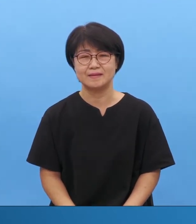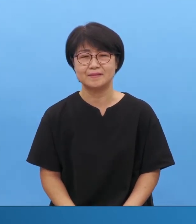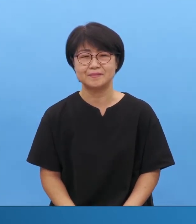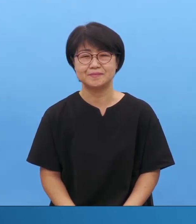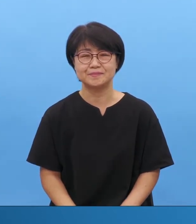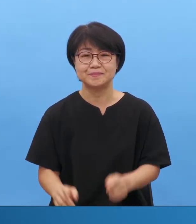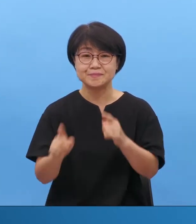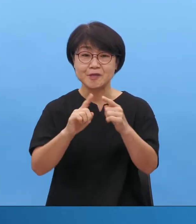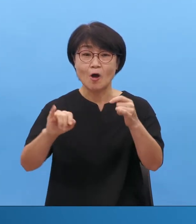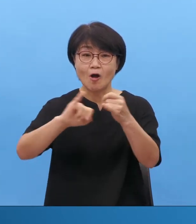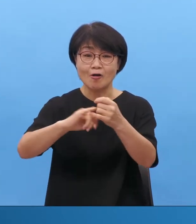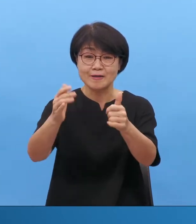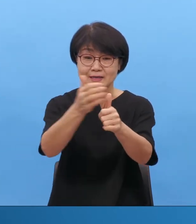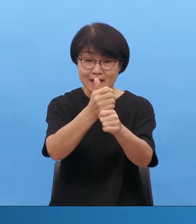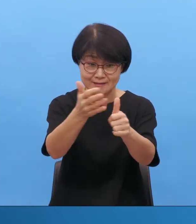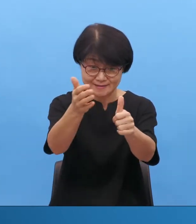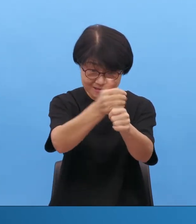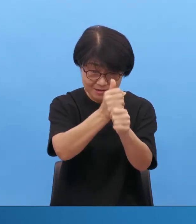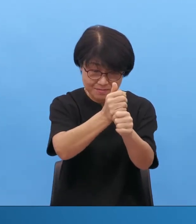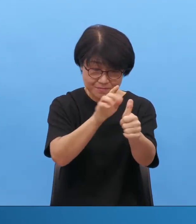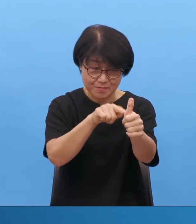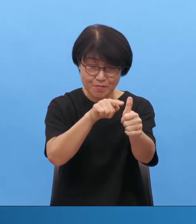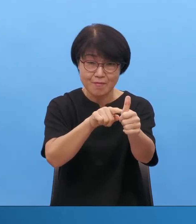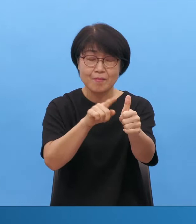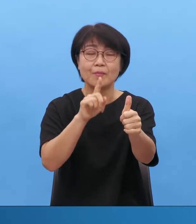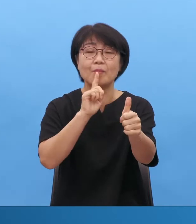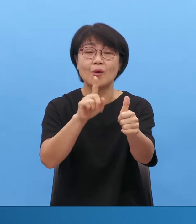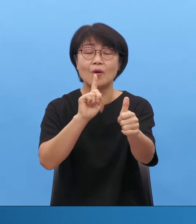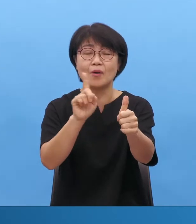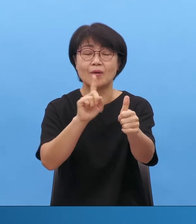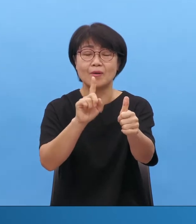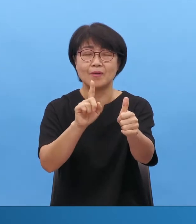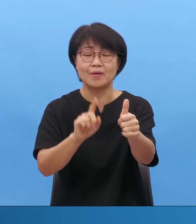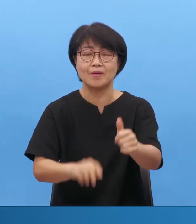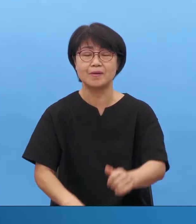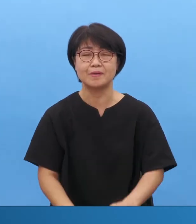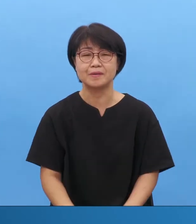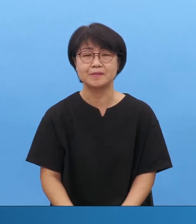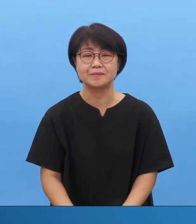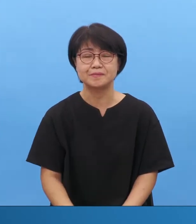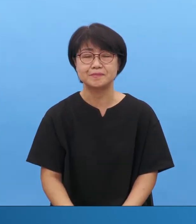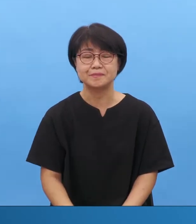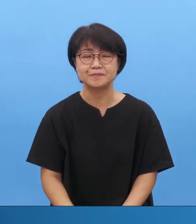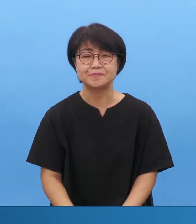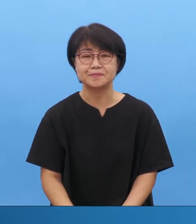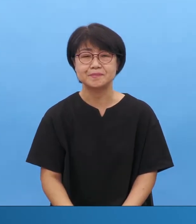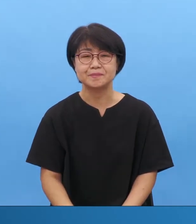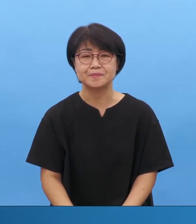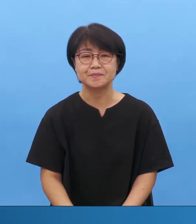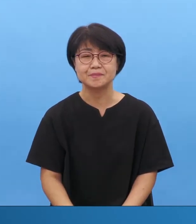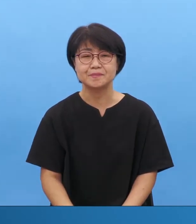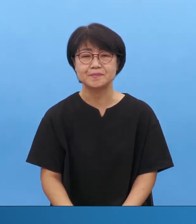kind of covenant did God give 그게 first? 중요하죠. This is important. 하나님은 제일 먼저 이사야에게